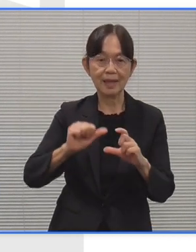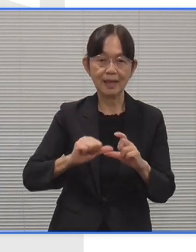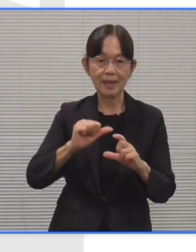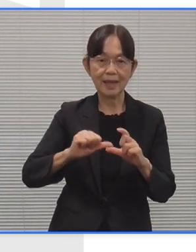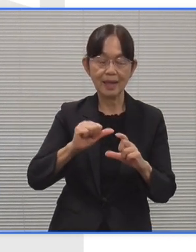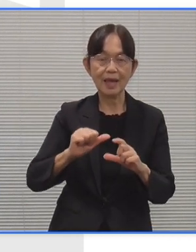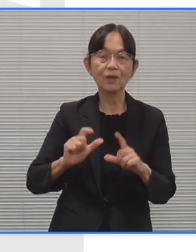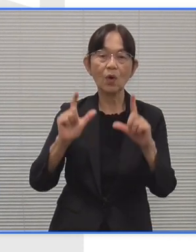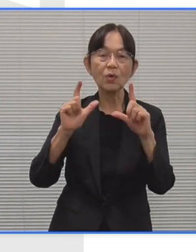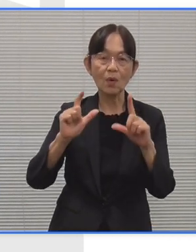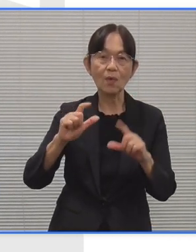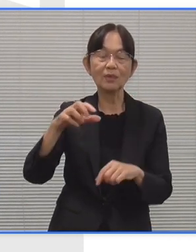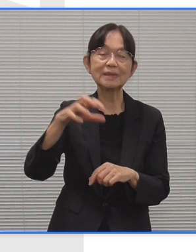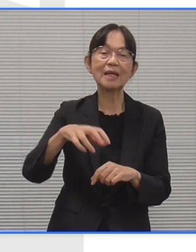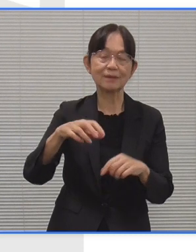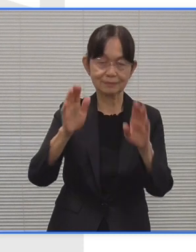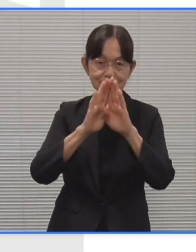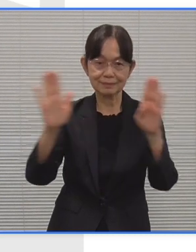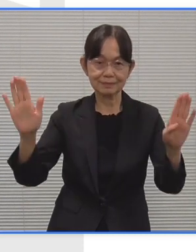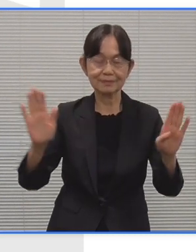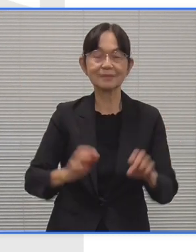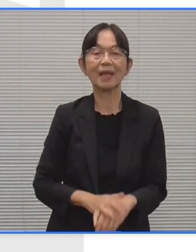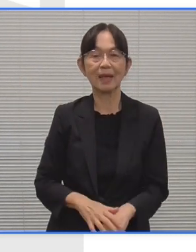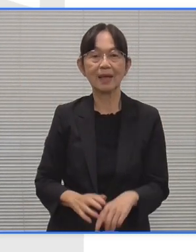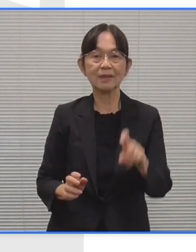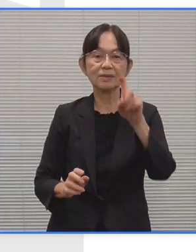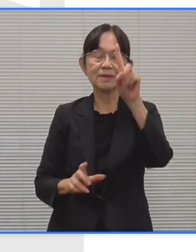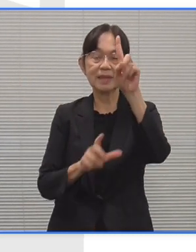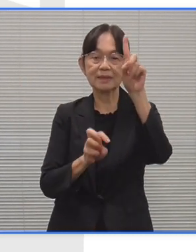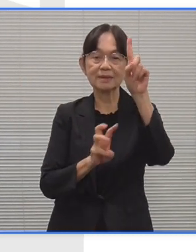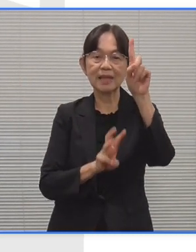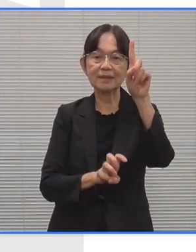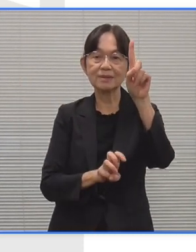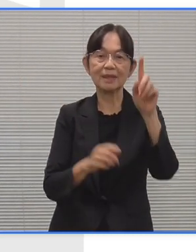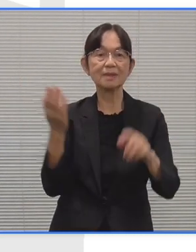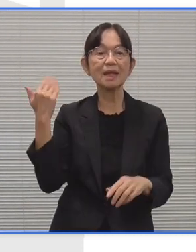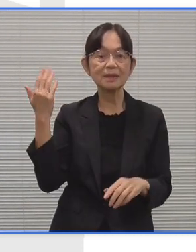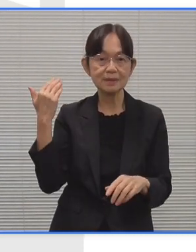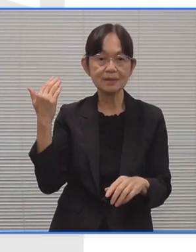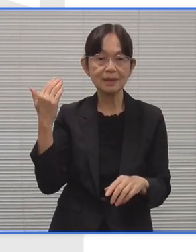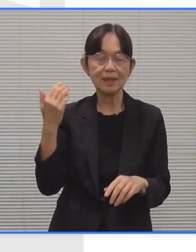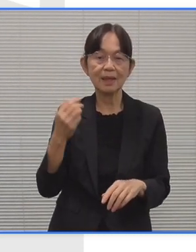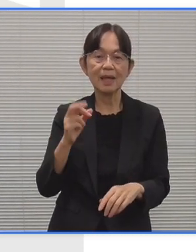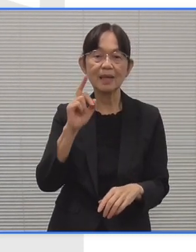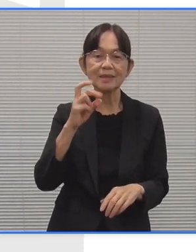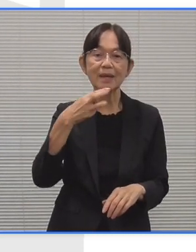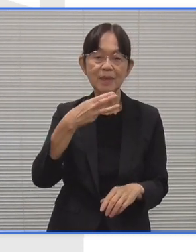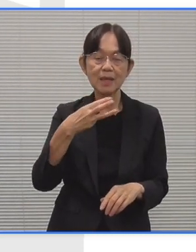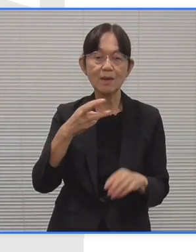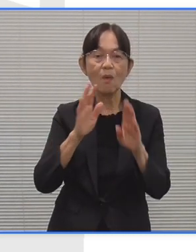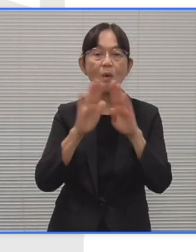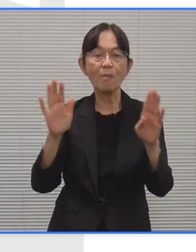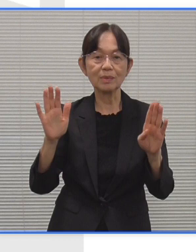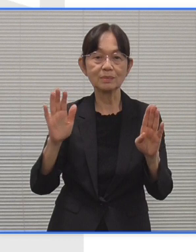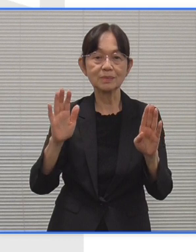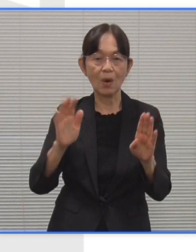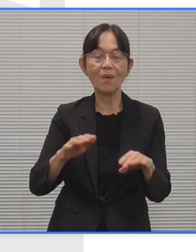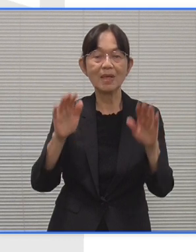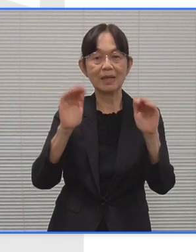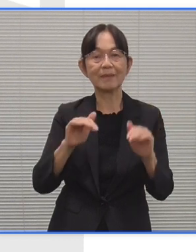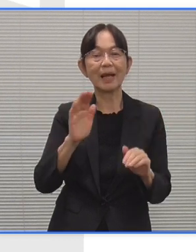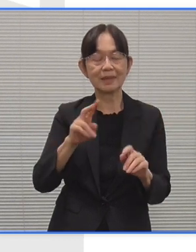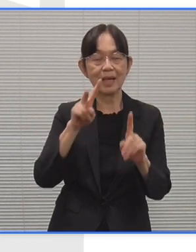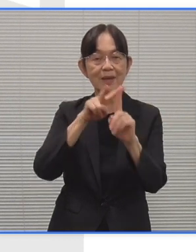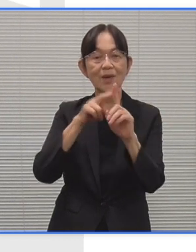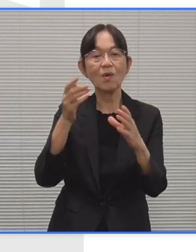をいたします。10月31日、先日オープンのセレモニーがありまして、小池知